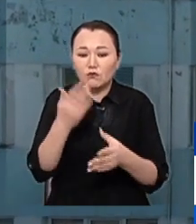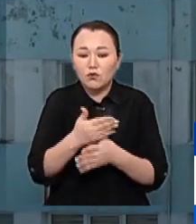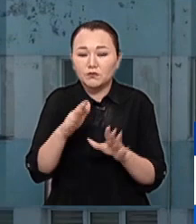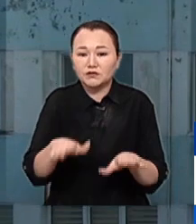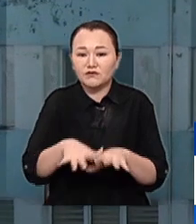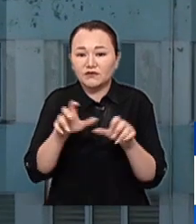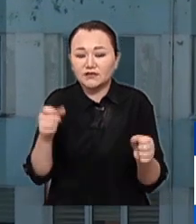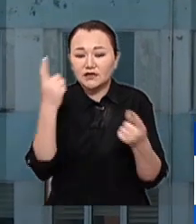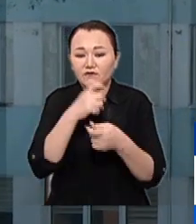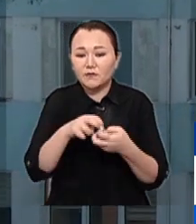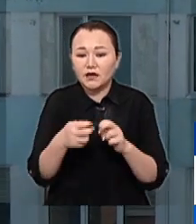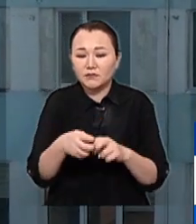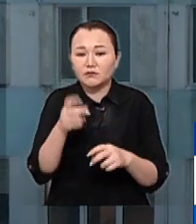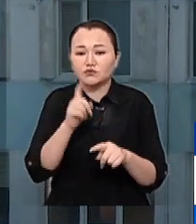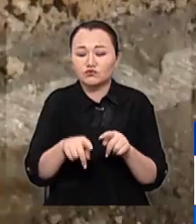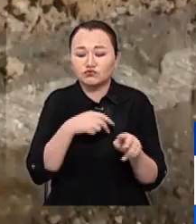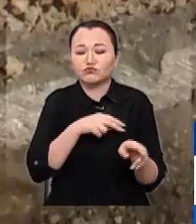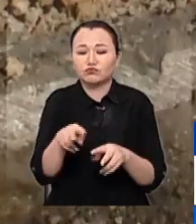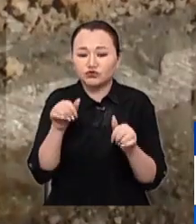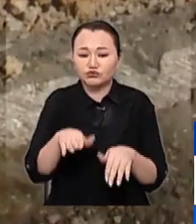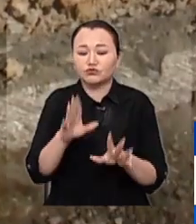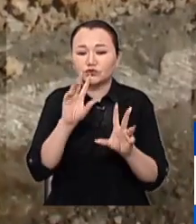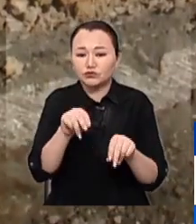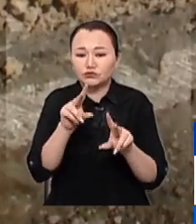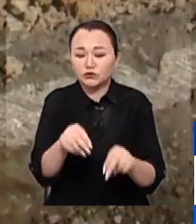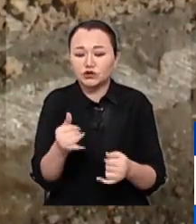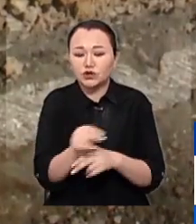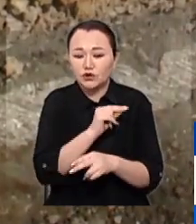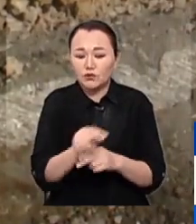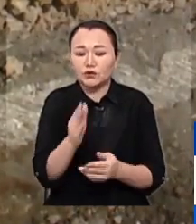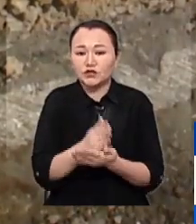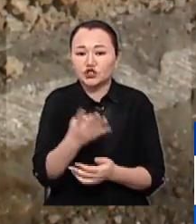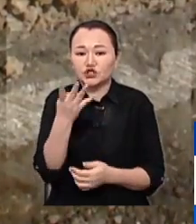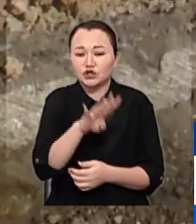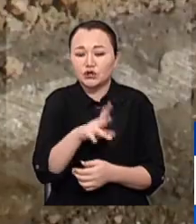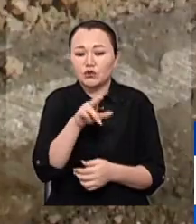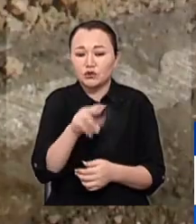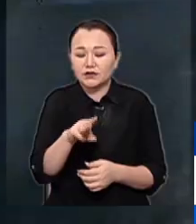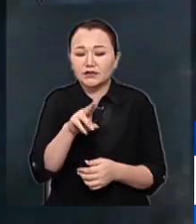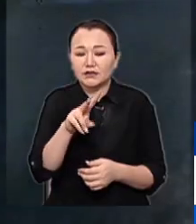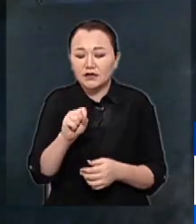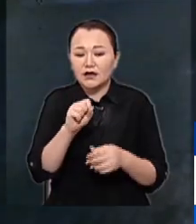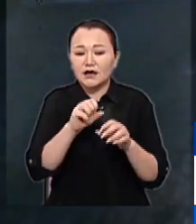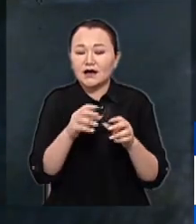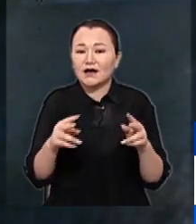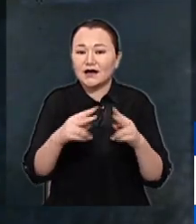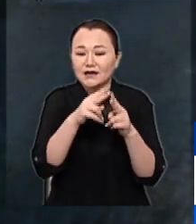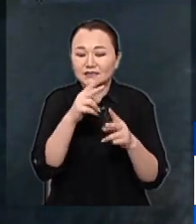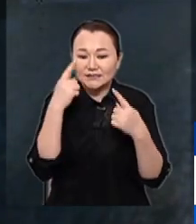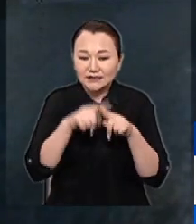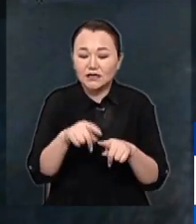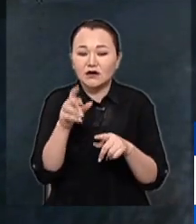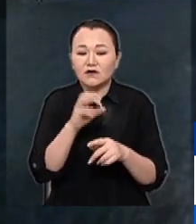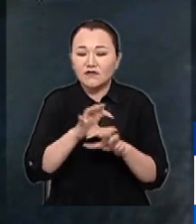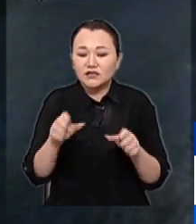власти заявляют, что проблема находится под контролем. Сейчас, по их данным, в ремонте находятся 4 котла агрегата. Власти ставят перед собой цель выйти